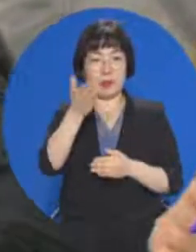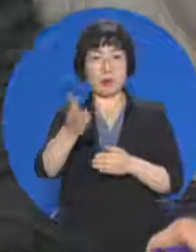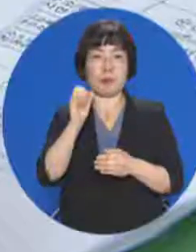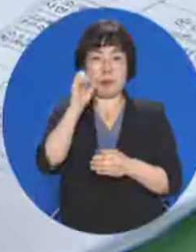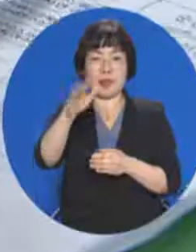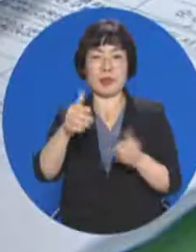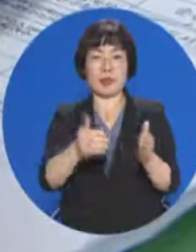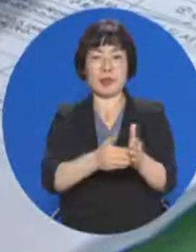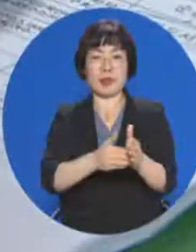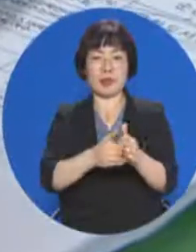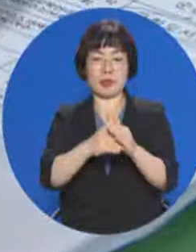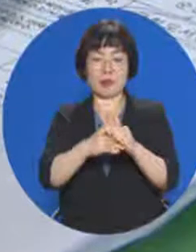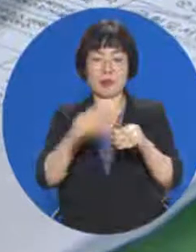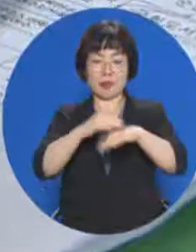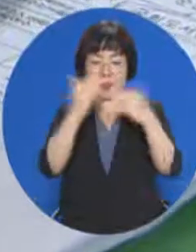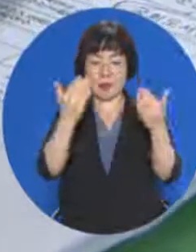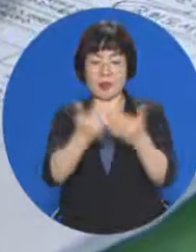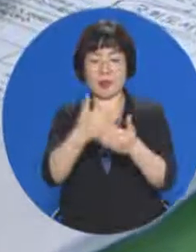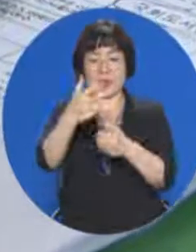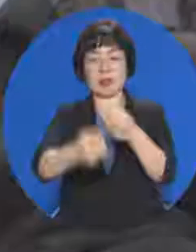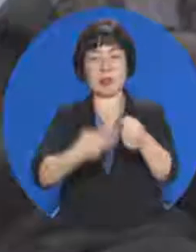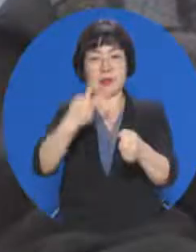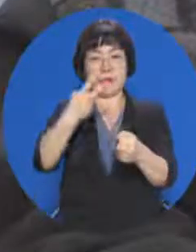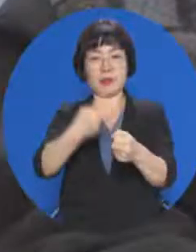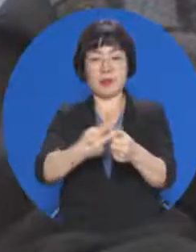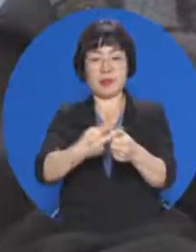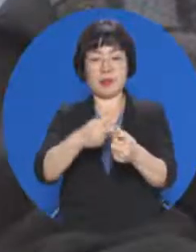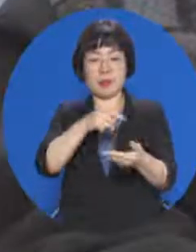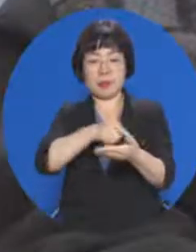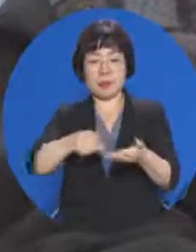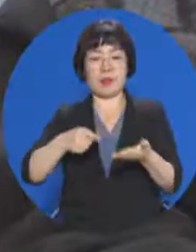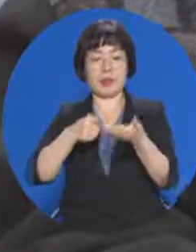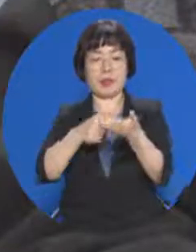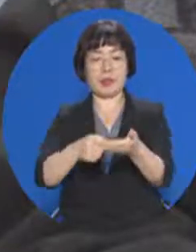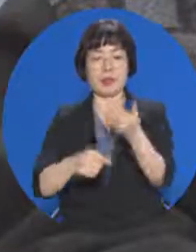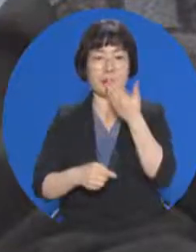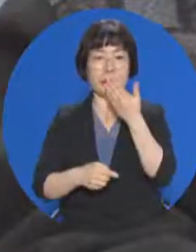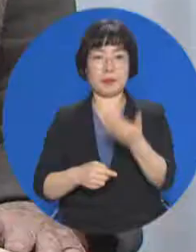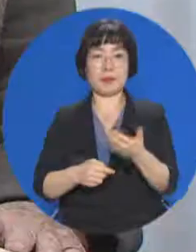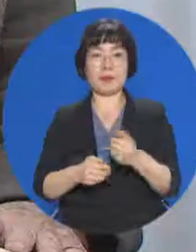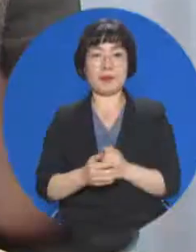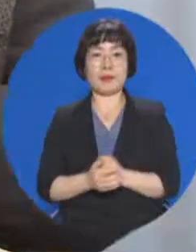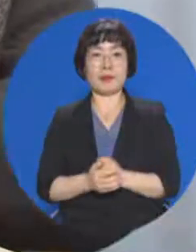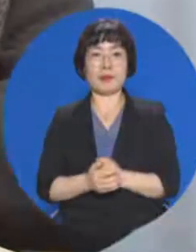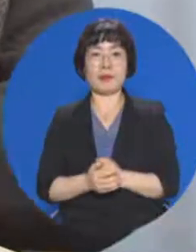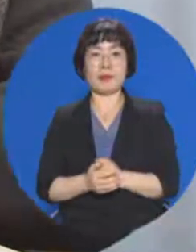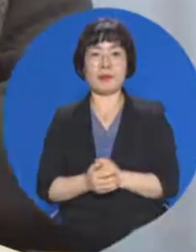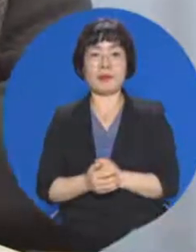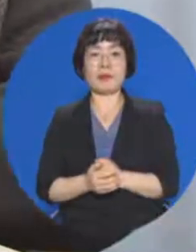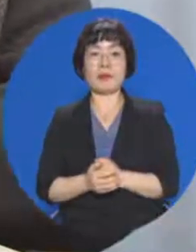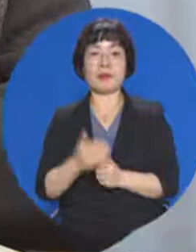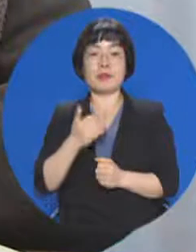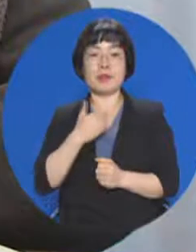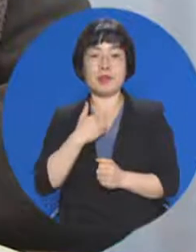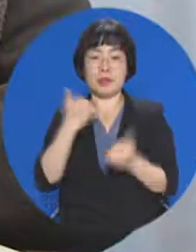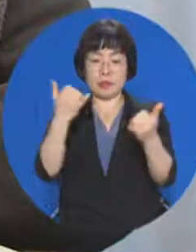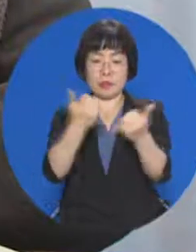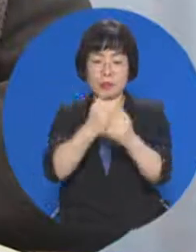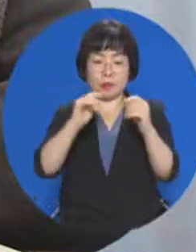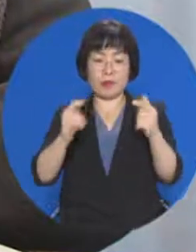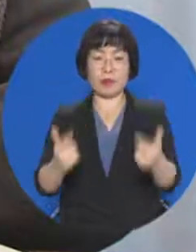나섰고 덕분에 박 씨는 72년 만에 피해 신청을 할 수 있었습니다. 나 친족은